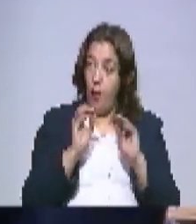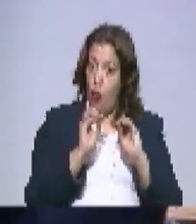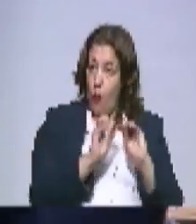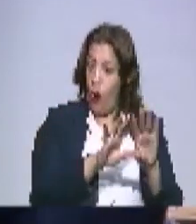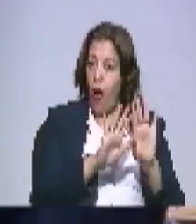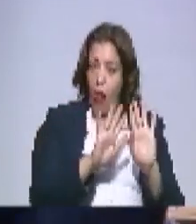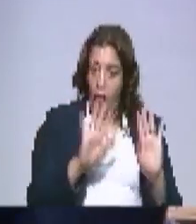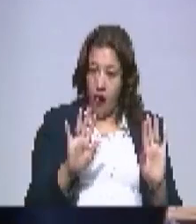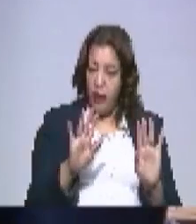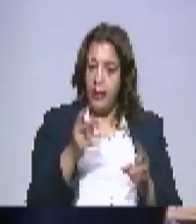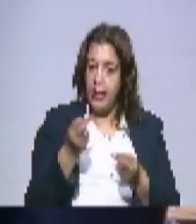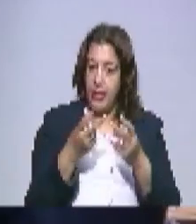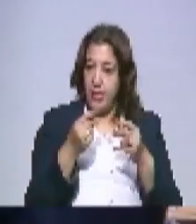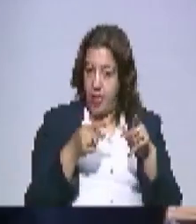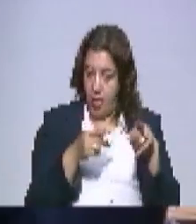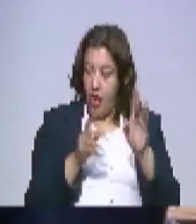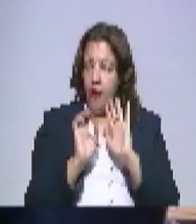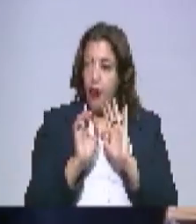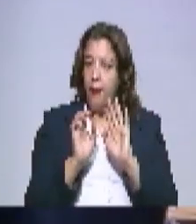ال